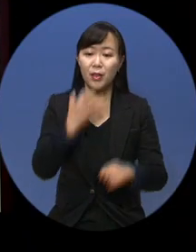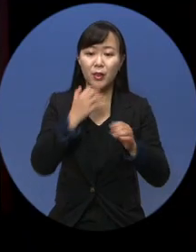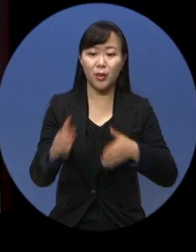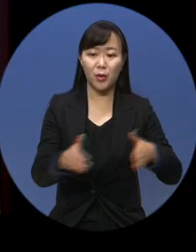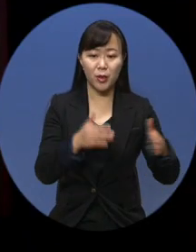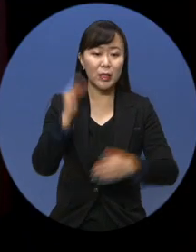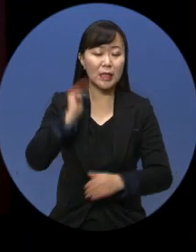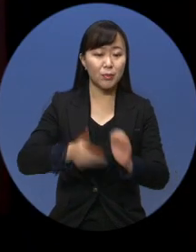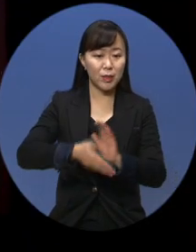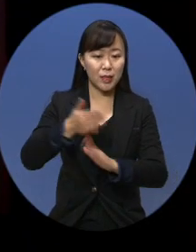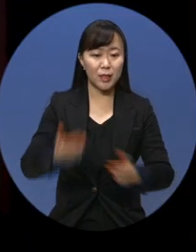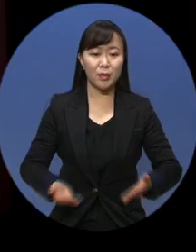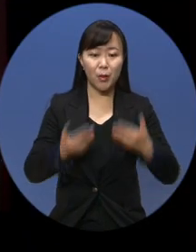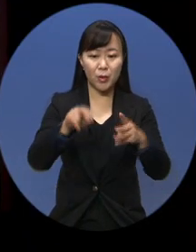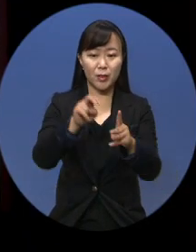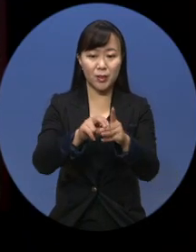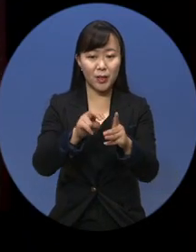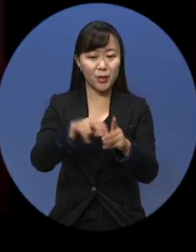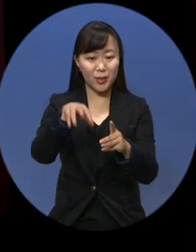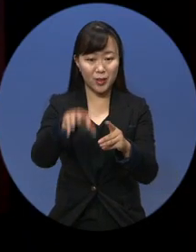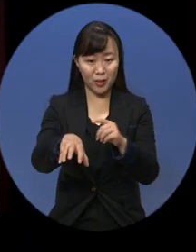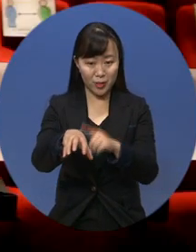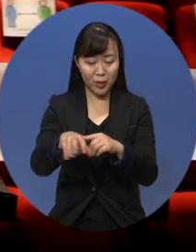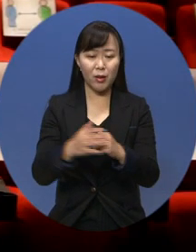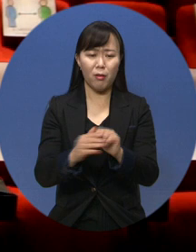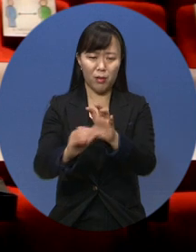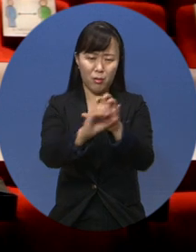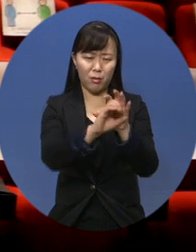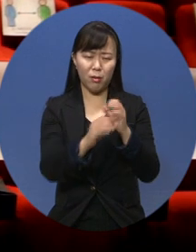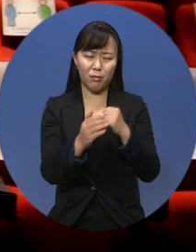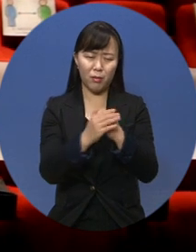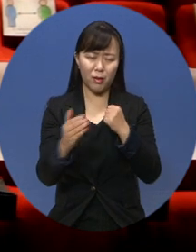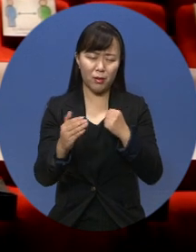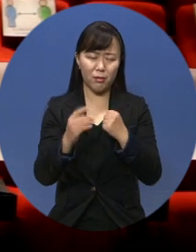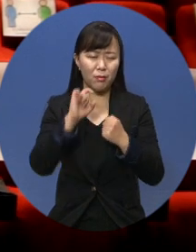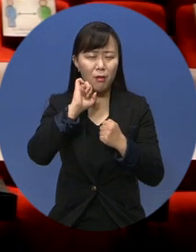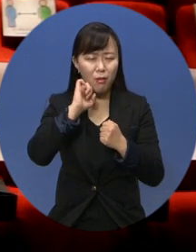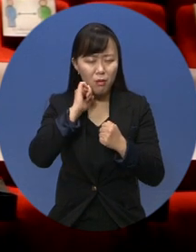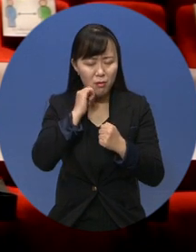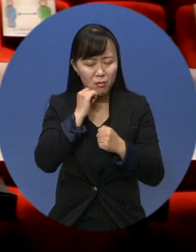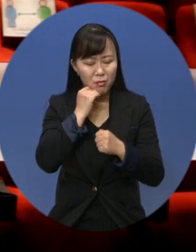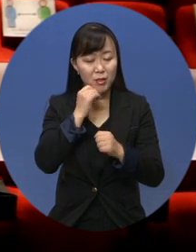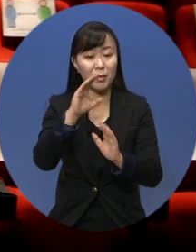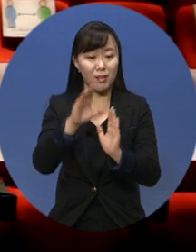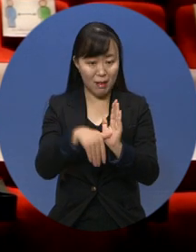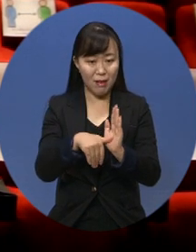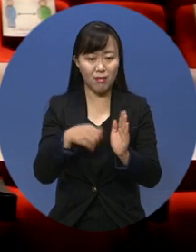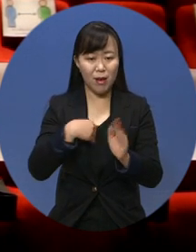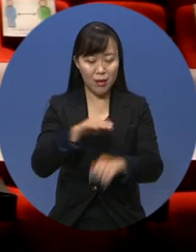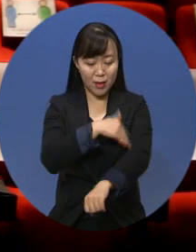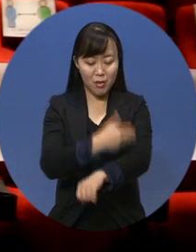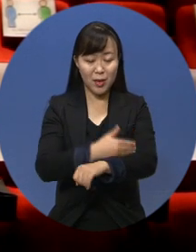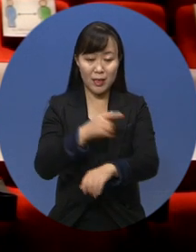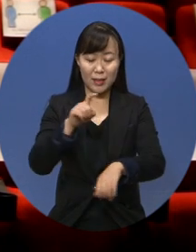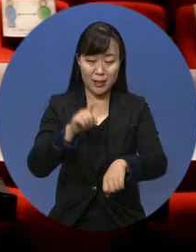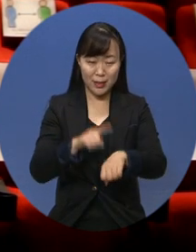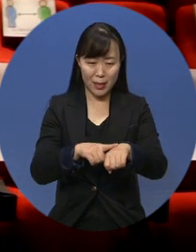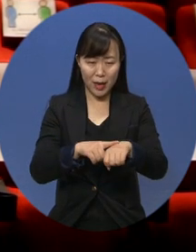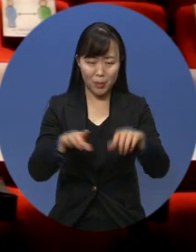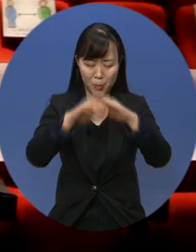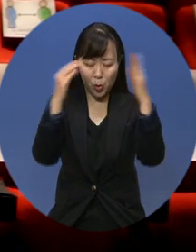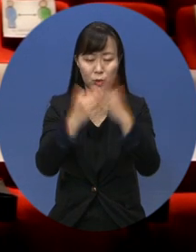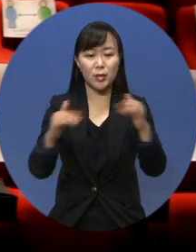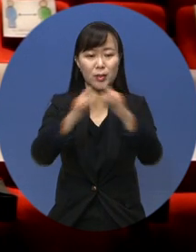경기도 의정부시 자원봉사센터에서는 코로나로 힘들었던 시기에도 자신의 재능과 시간을